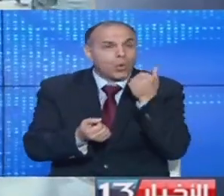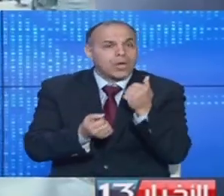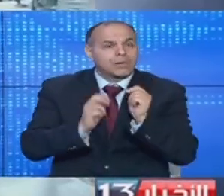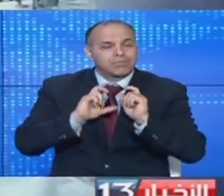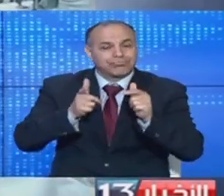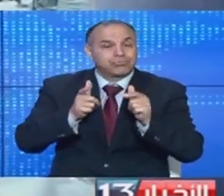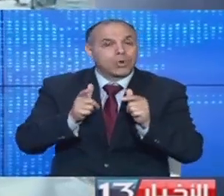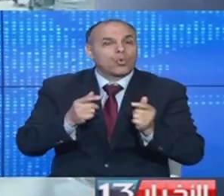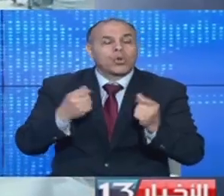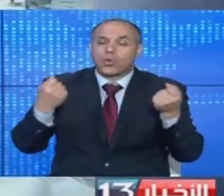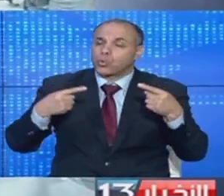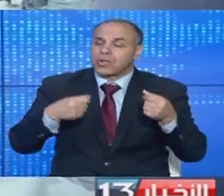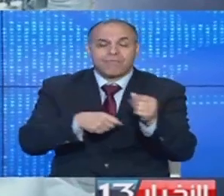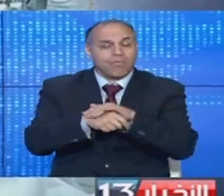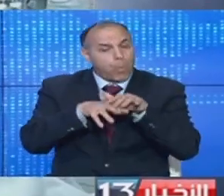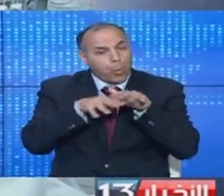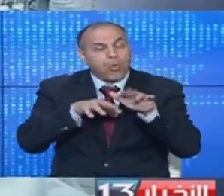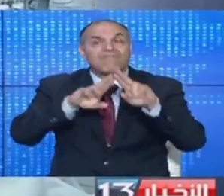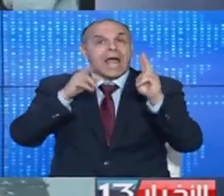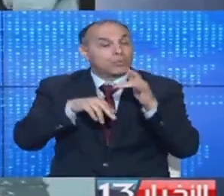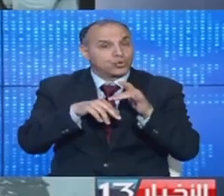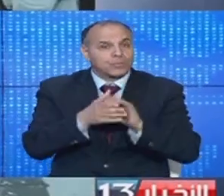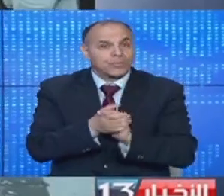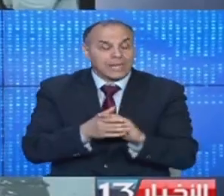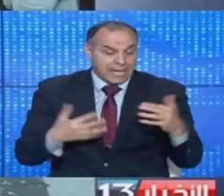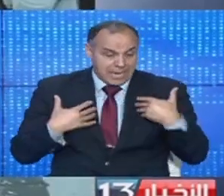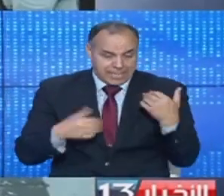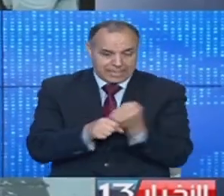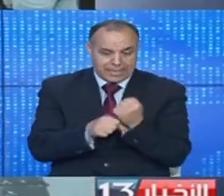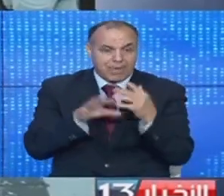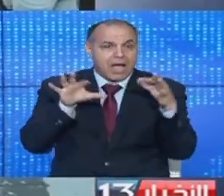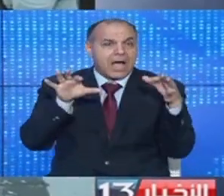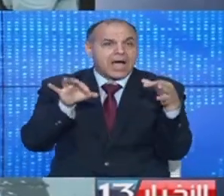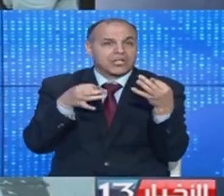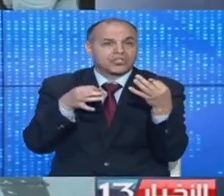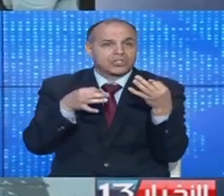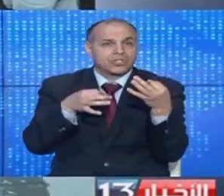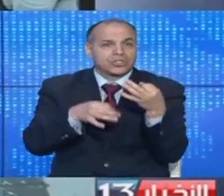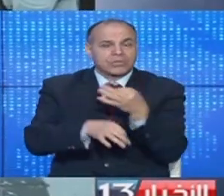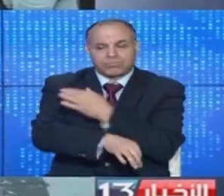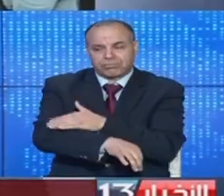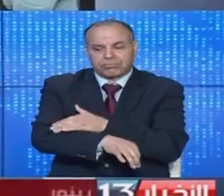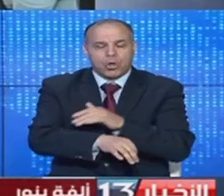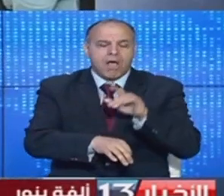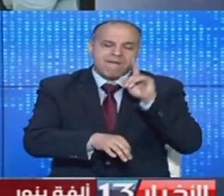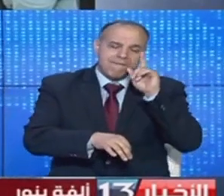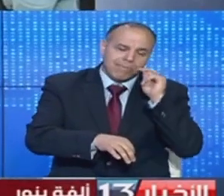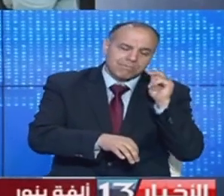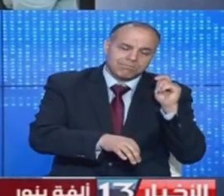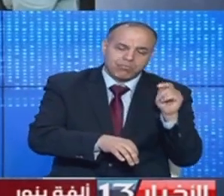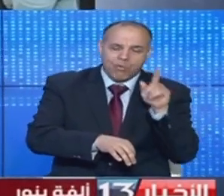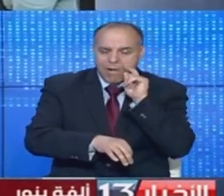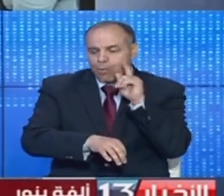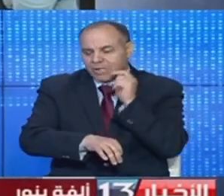تسليح الكفاح ضد الوباء الذي حير العالم. نخدموا 10 ولاد في الكوب وعشرة بنات